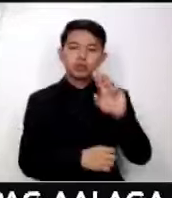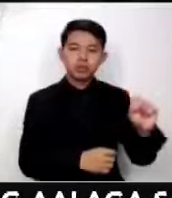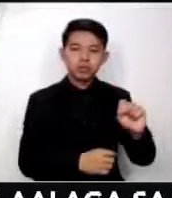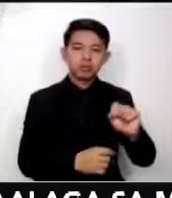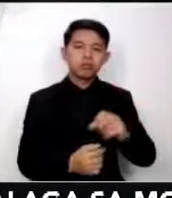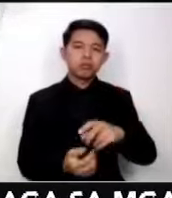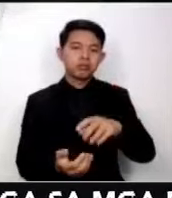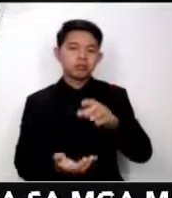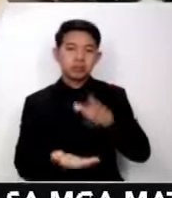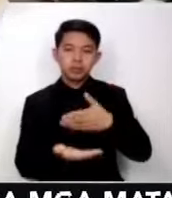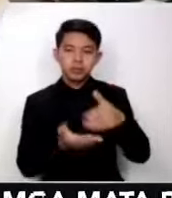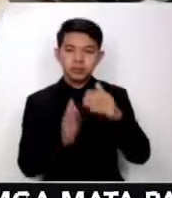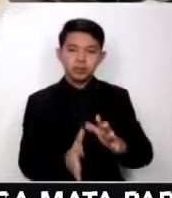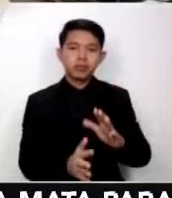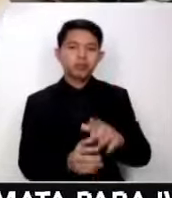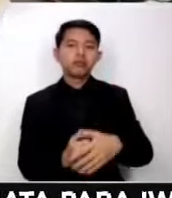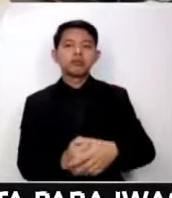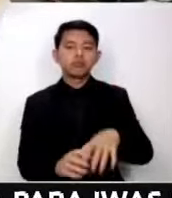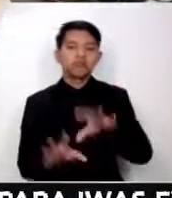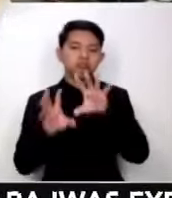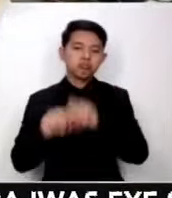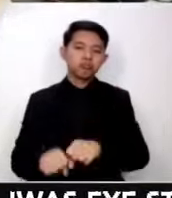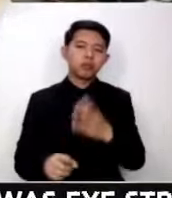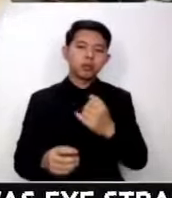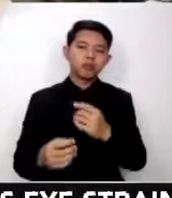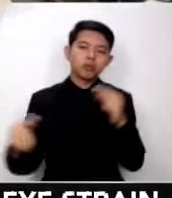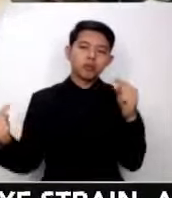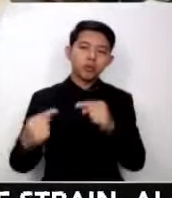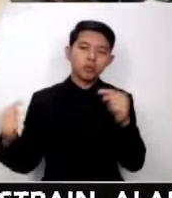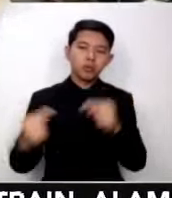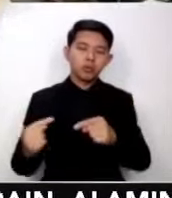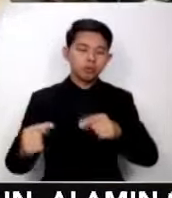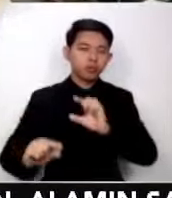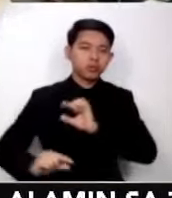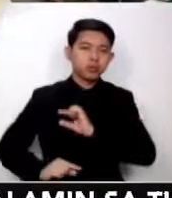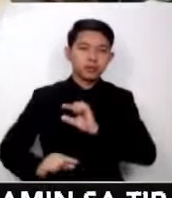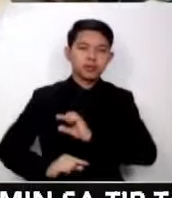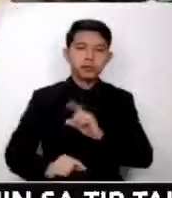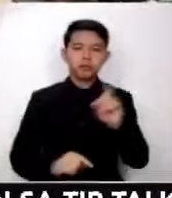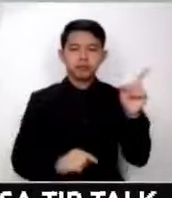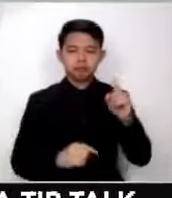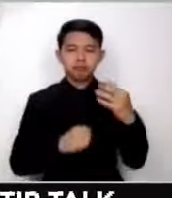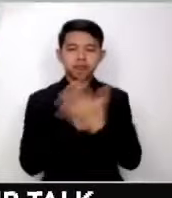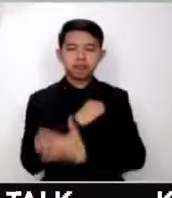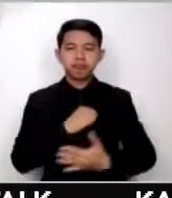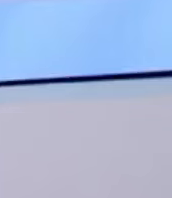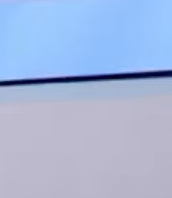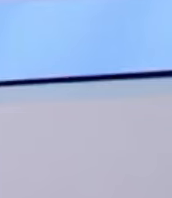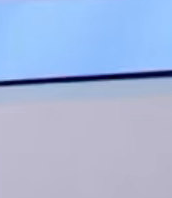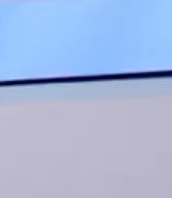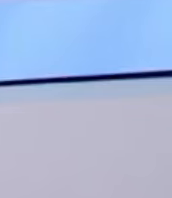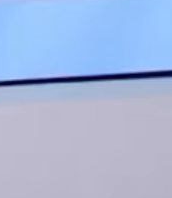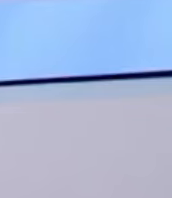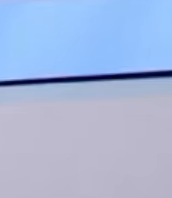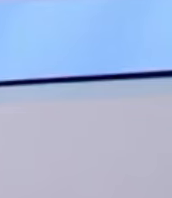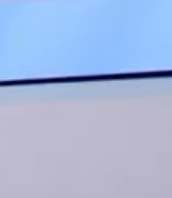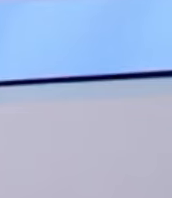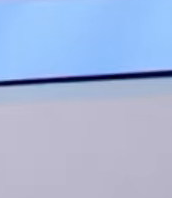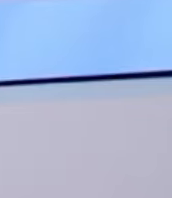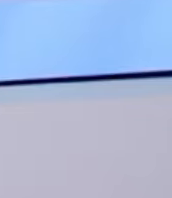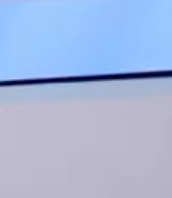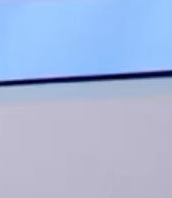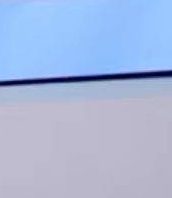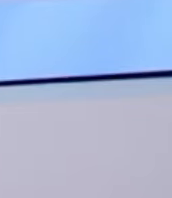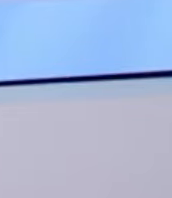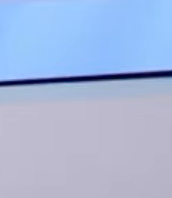makipag-away sa gwardiya. Nelson Canlas nagbabalita para sa GMA Integrated News. Huwag magpahuli sa